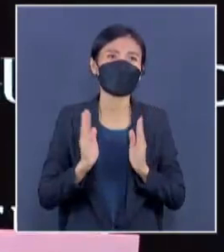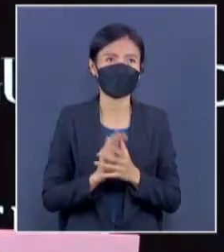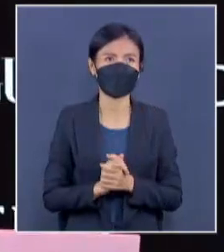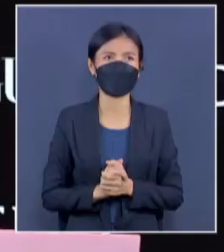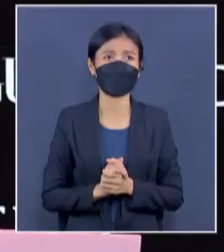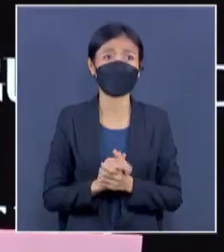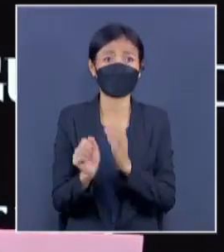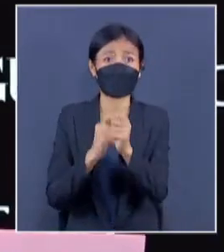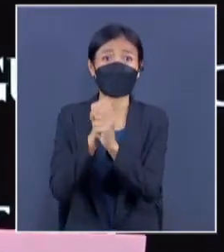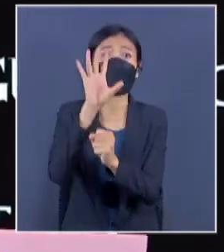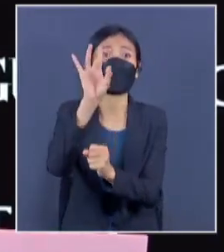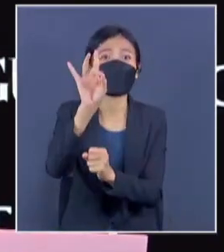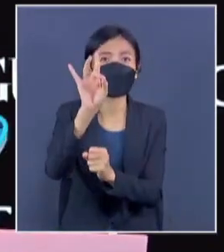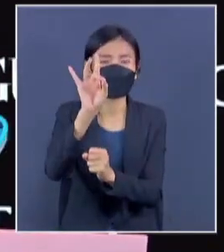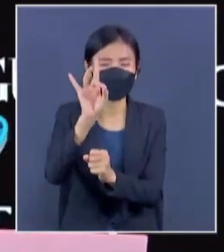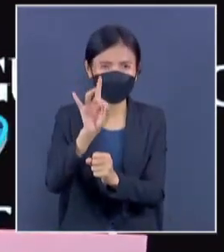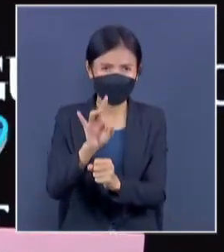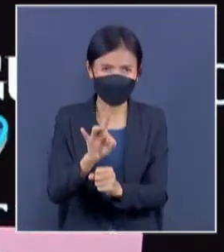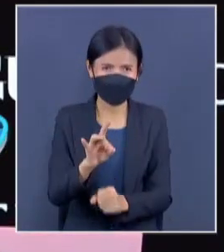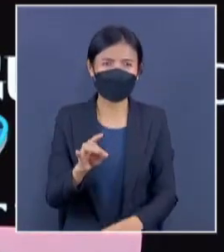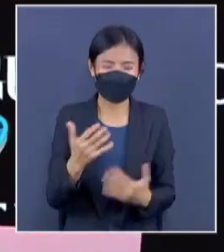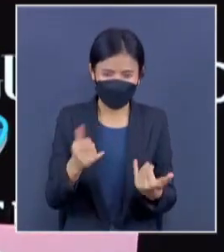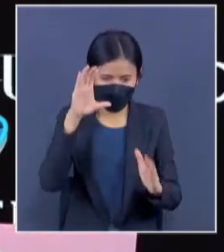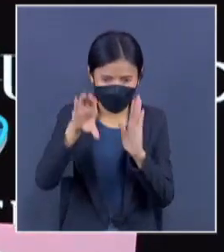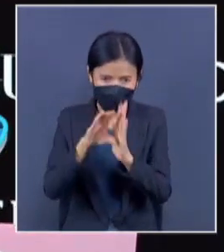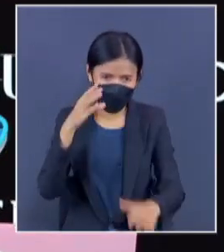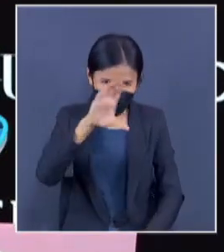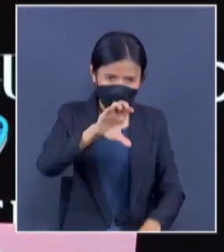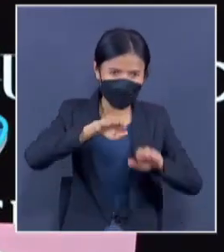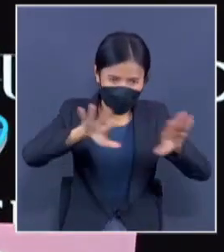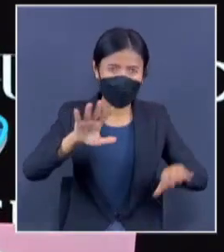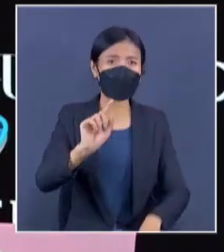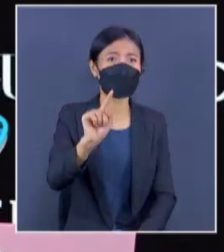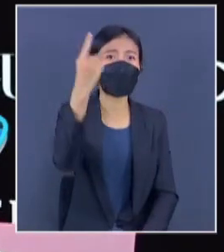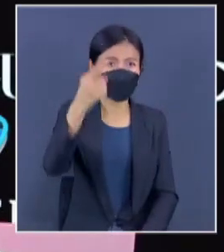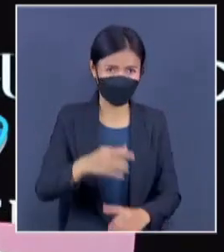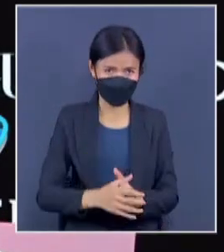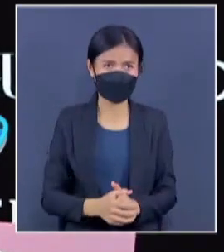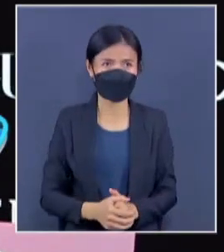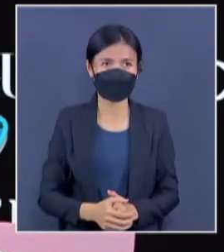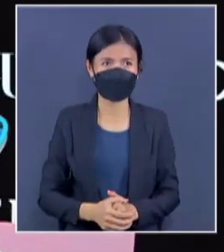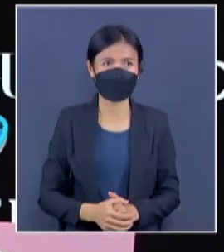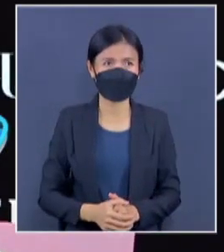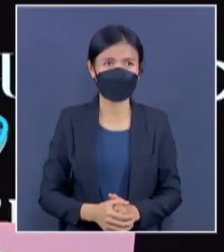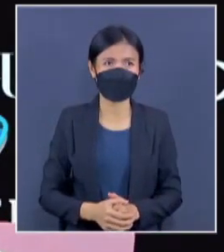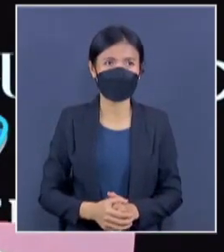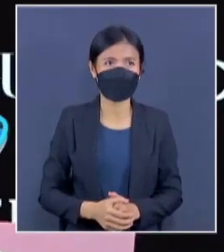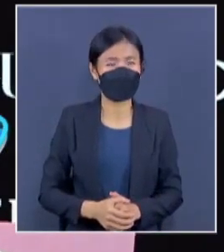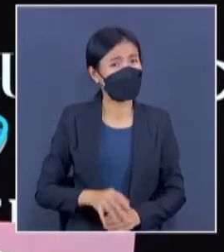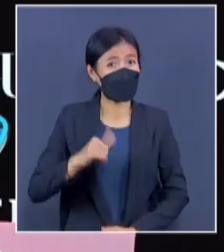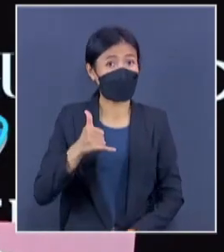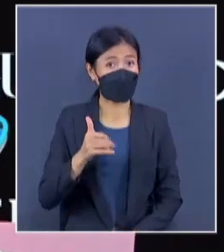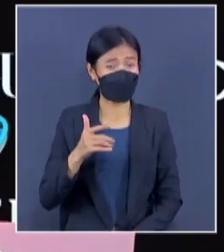8ปีที่รอคอย เรารอคอยด้วยใช่ไหม มันอาจจะเป็นปรากฏการณ์ครั้งหนึ่งแล้วก็จะไม่มีอีกหร